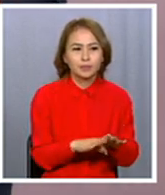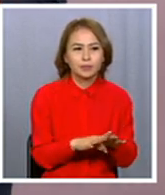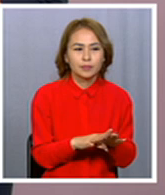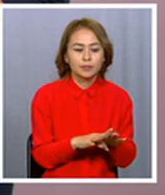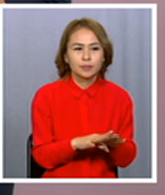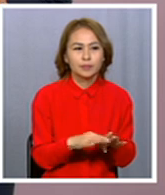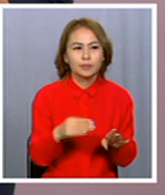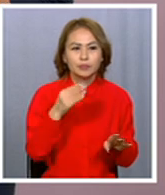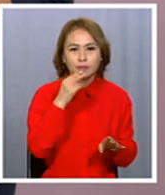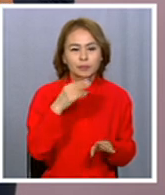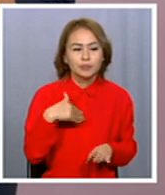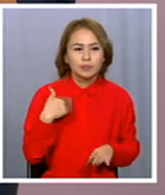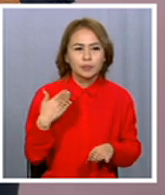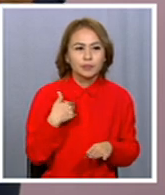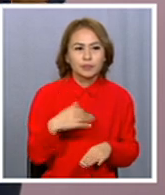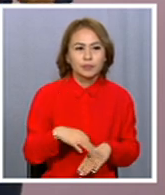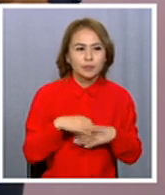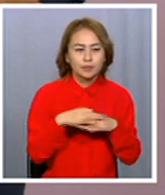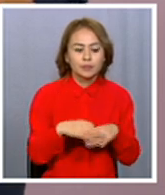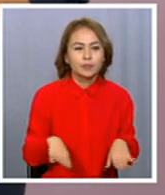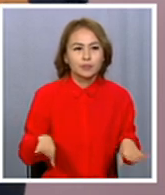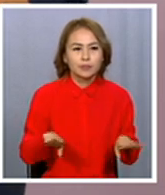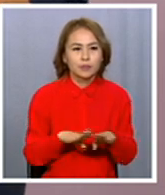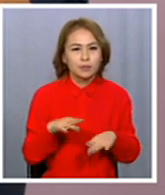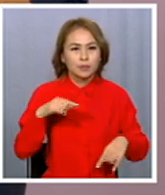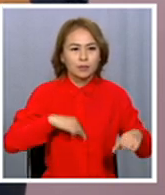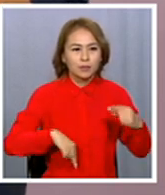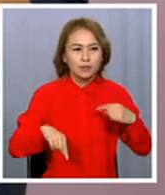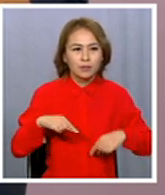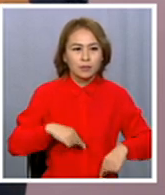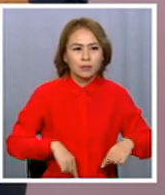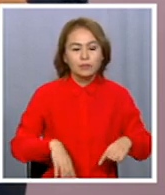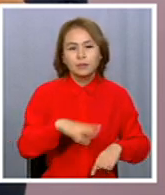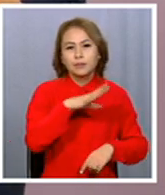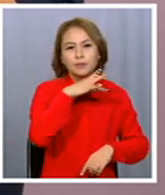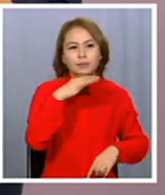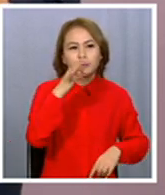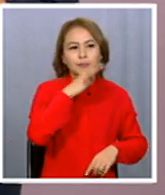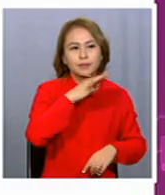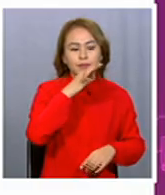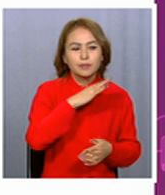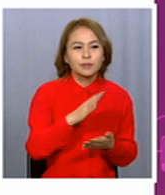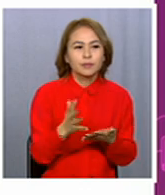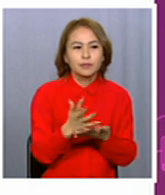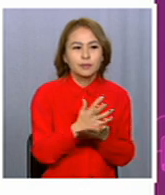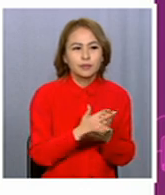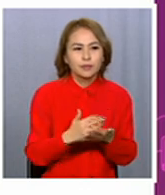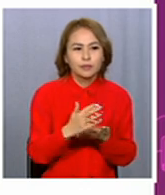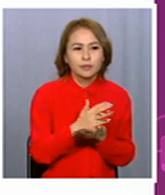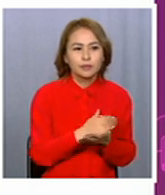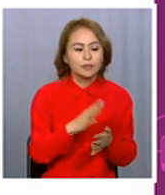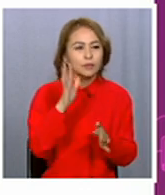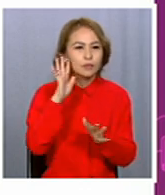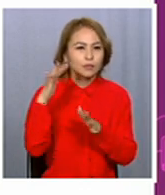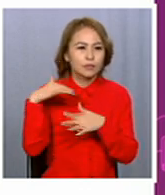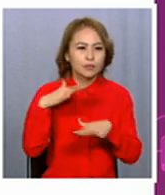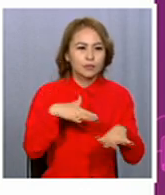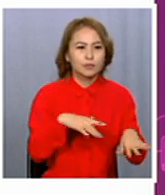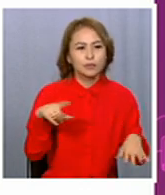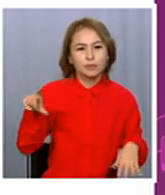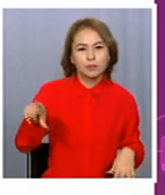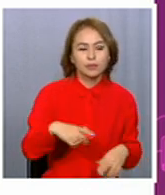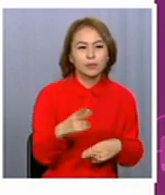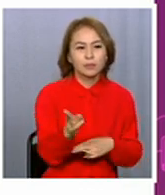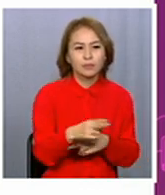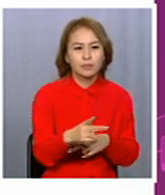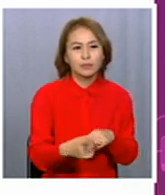жемшіде көкөністерді тұтыну арқылы ағзамызға көп дәрумендер жинаймыз. Өзен көлдерімізден балық